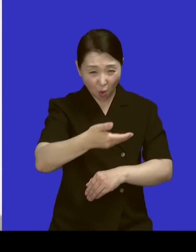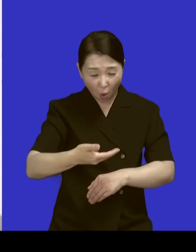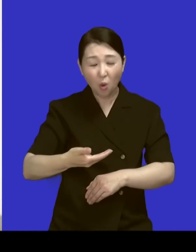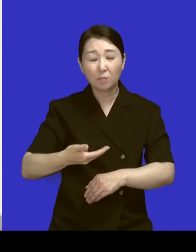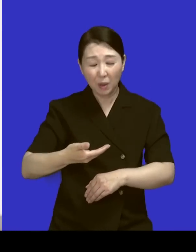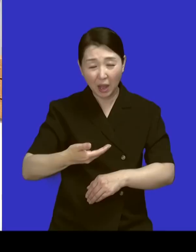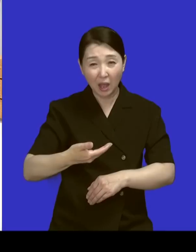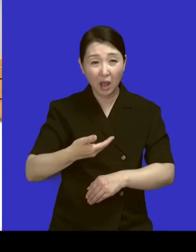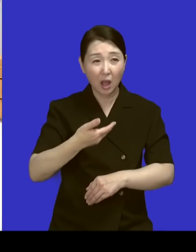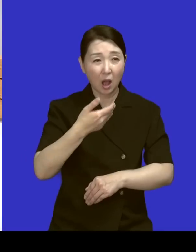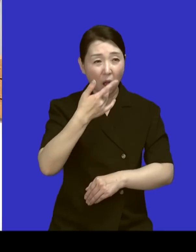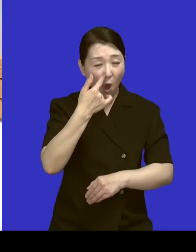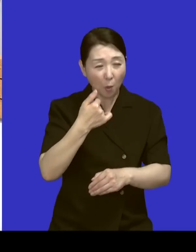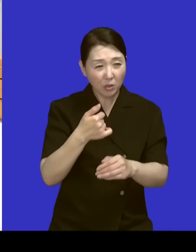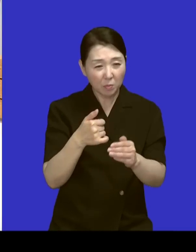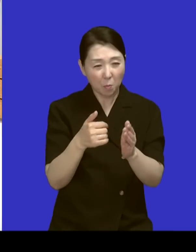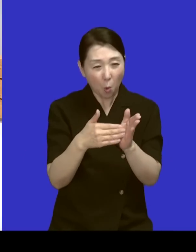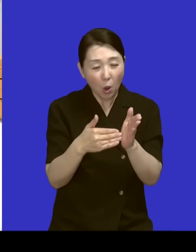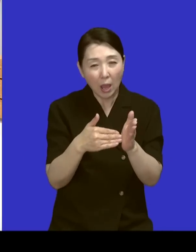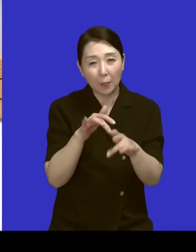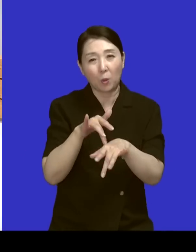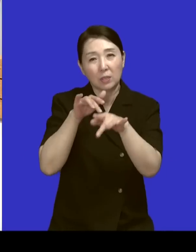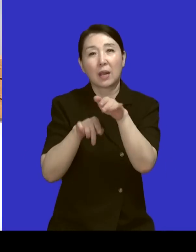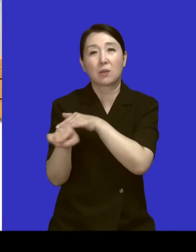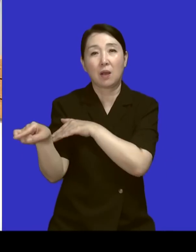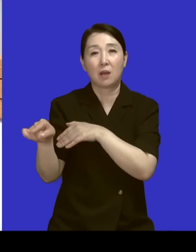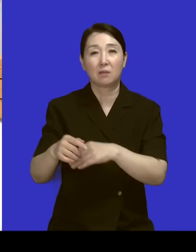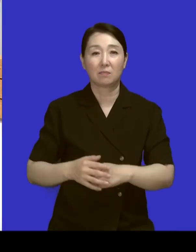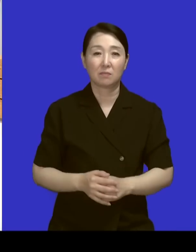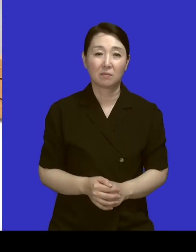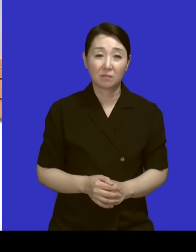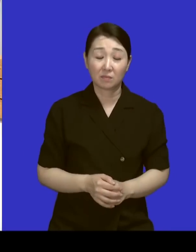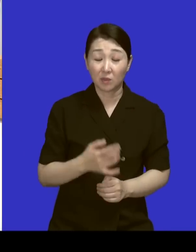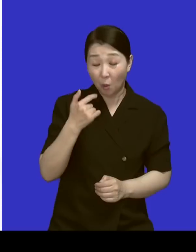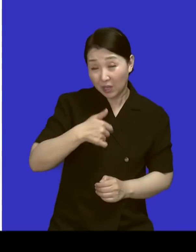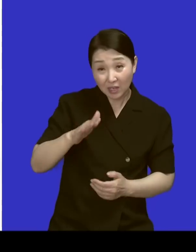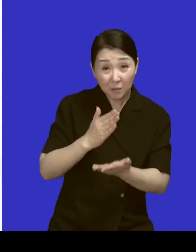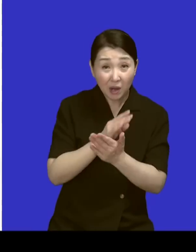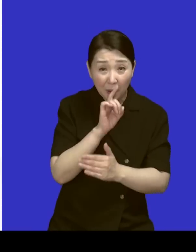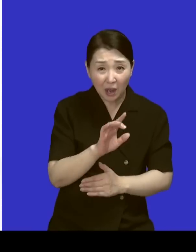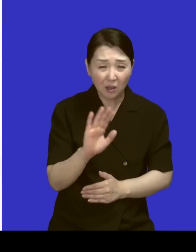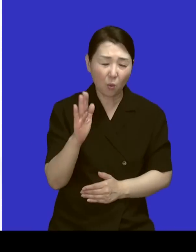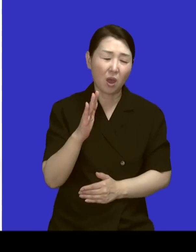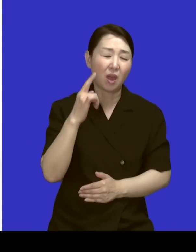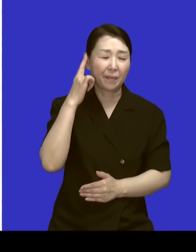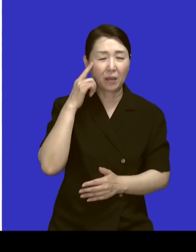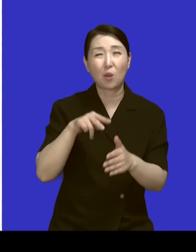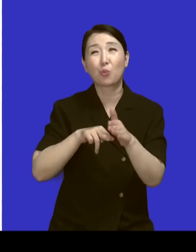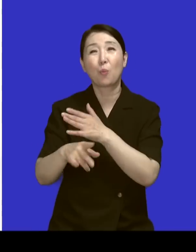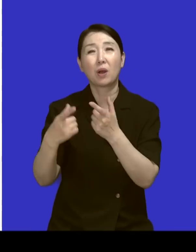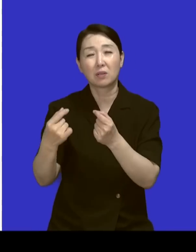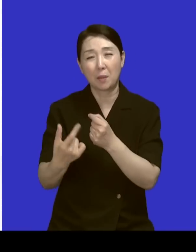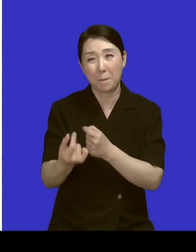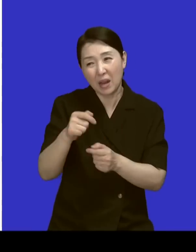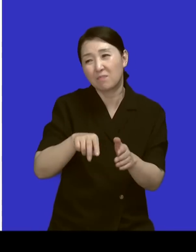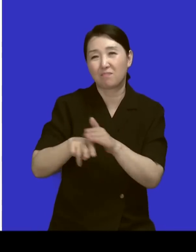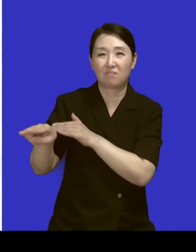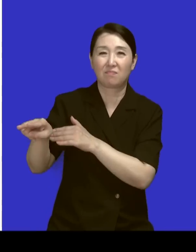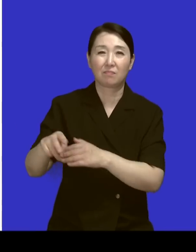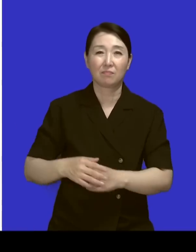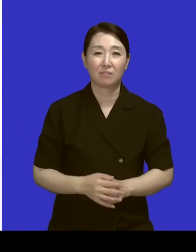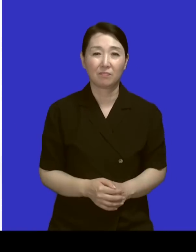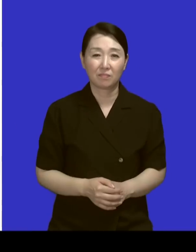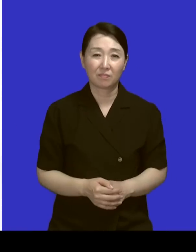모르는 곳으로. 근데 어머니 가지 말라고 안 해요. 제가 그냥 뛰쳐나오듯이 뭐 그렇게 왕강이 그냥 사라졌어요. 뿌리치는 거죠.